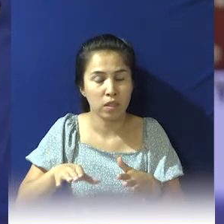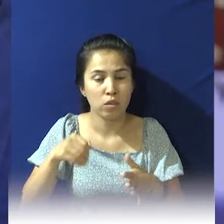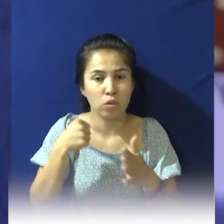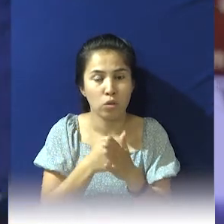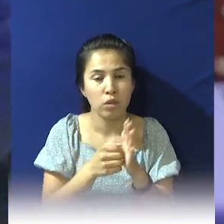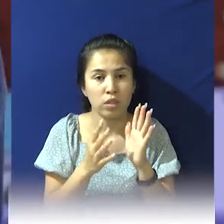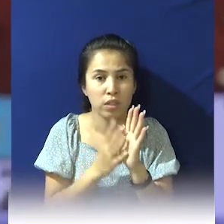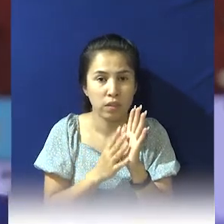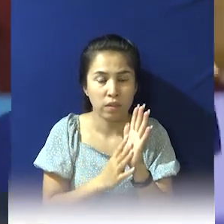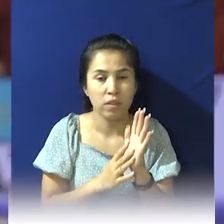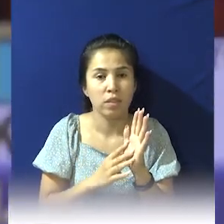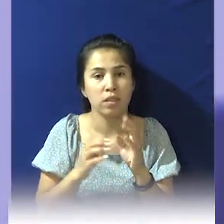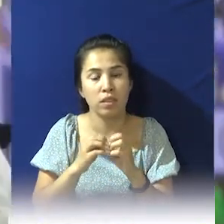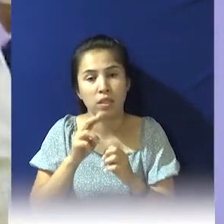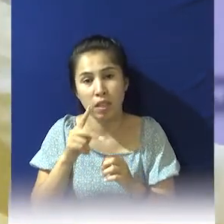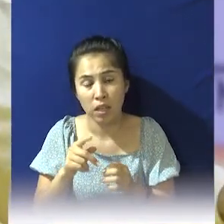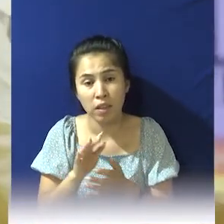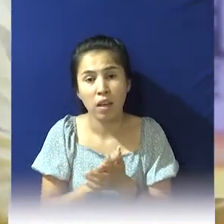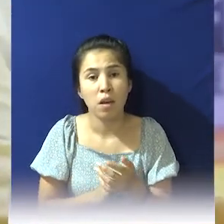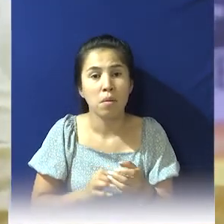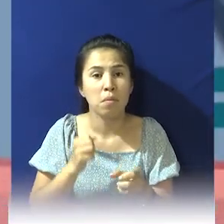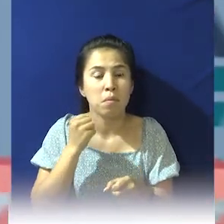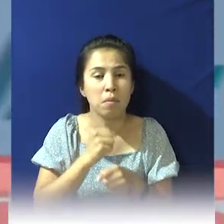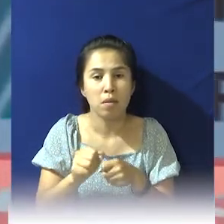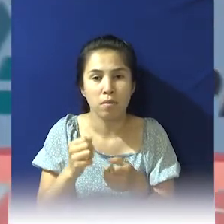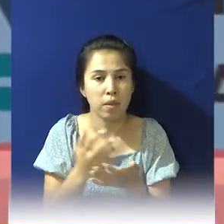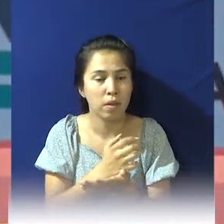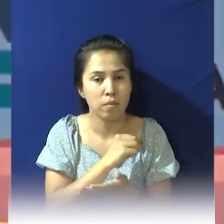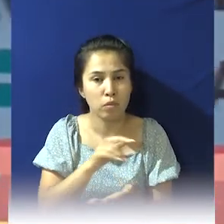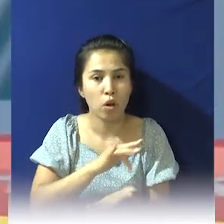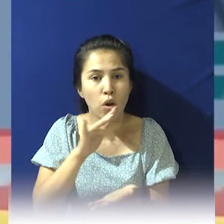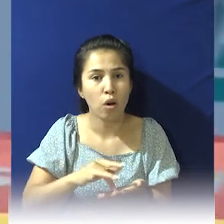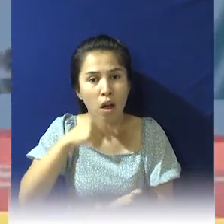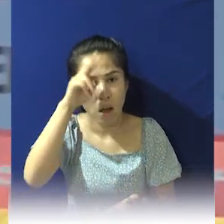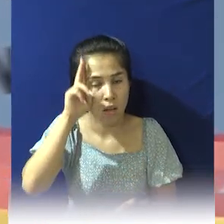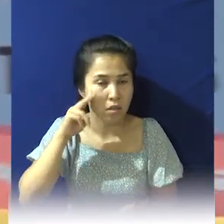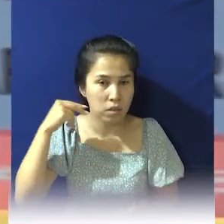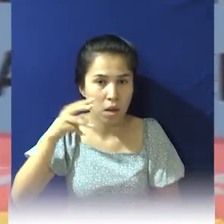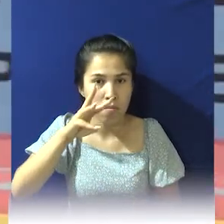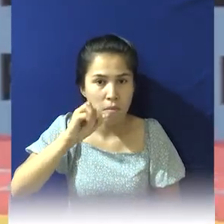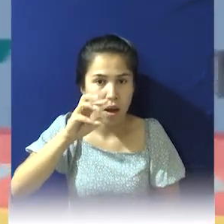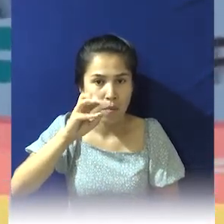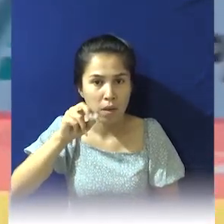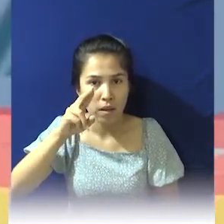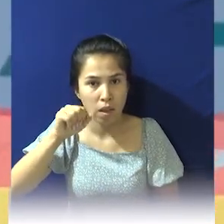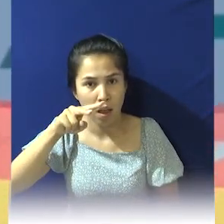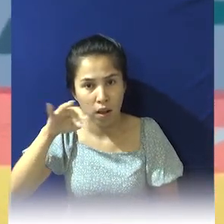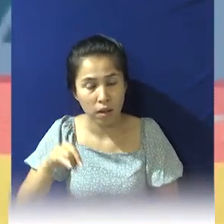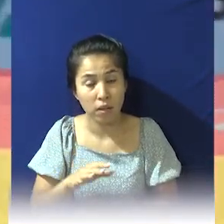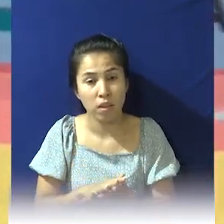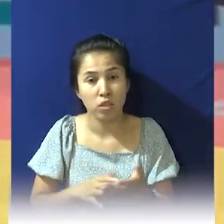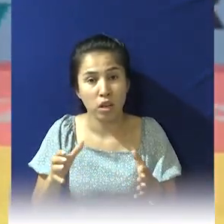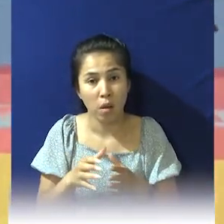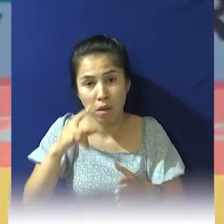до 9-10 килограмм, не смог одержать победу над соперником из Азербайджана Мамадали Мехтиевым. Таким образом,